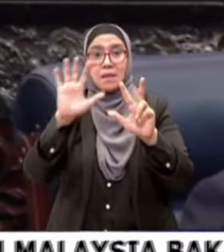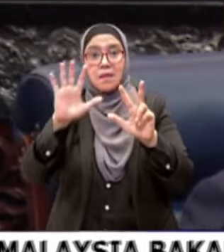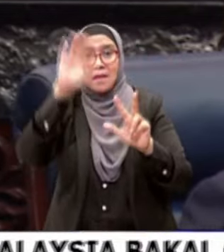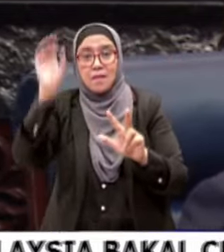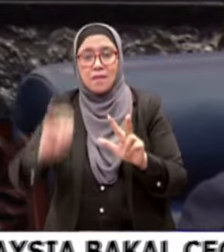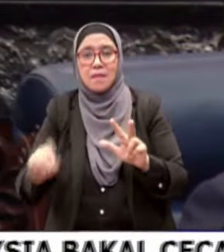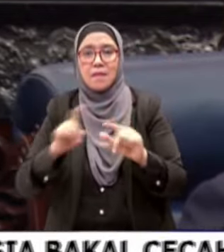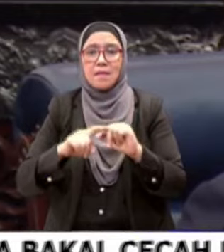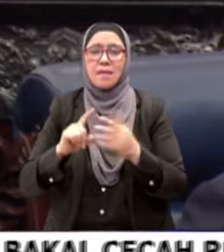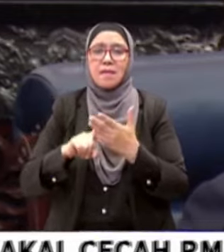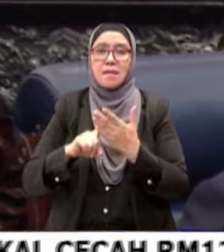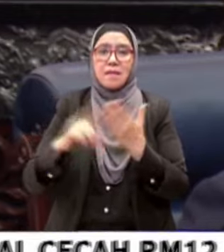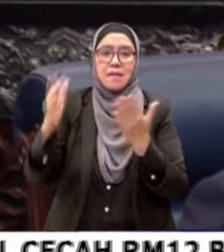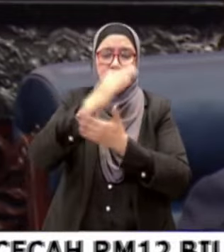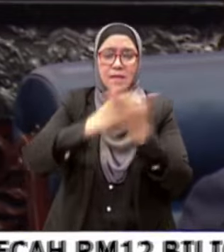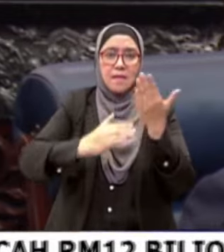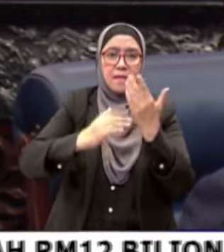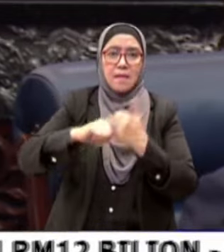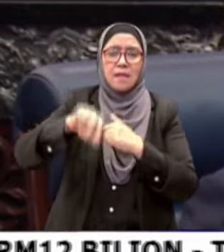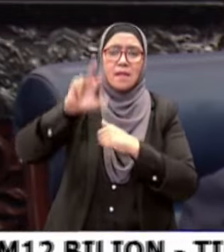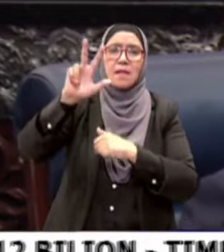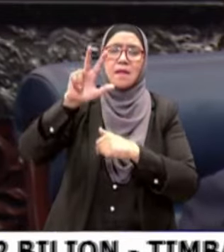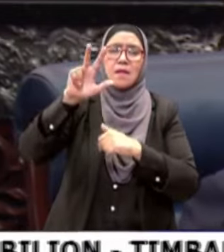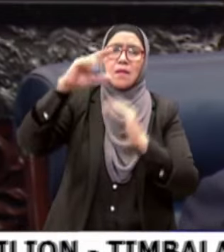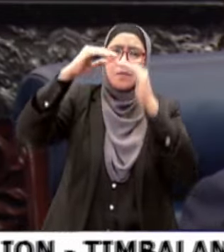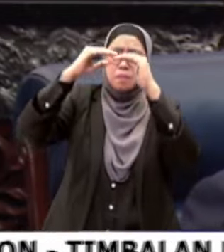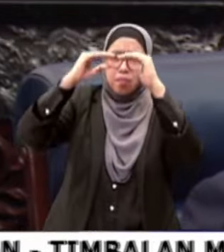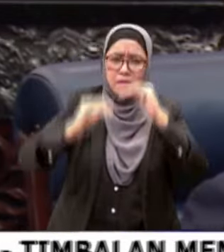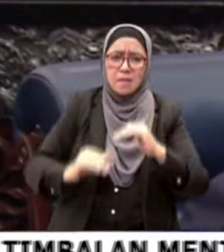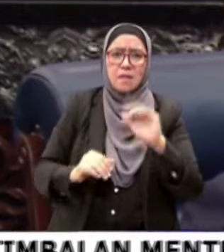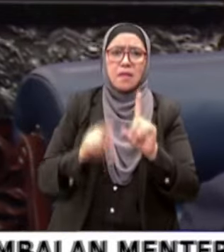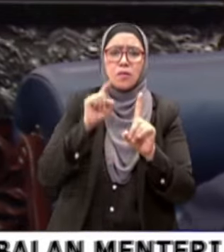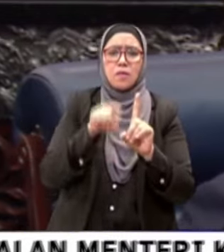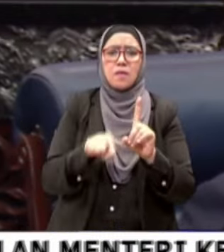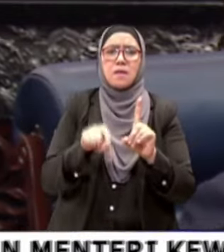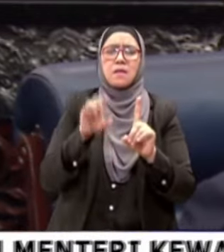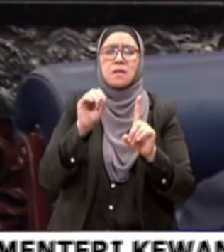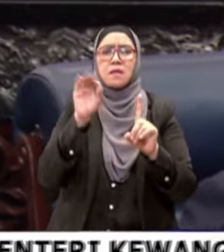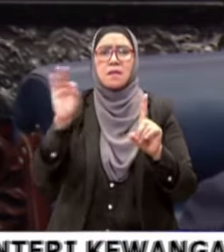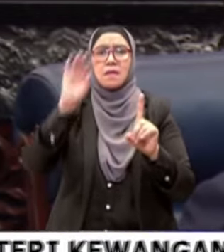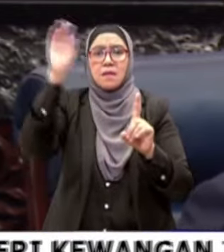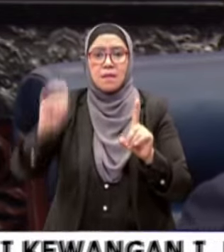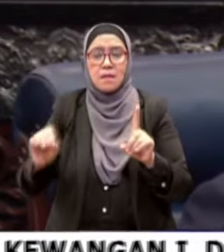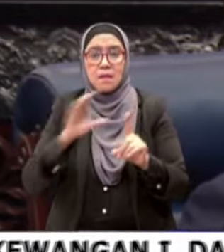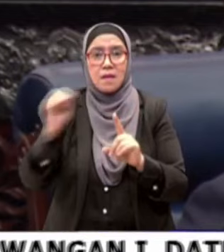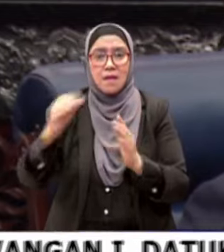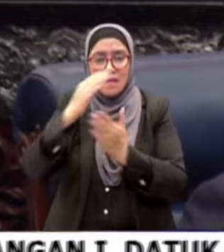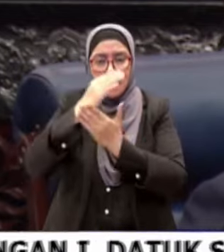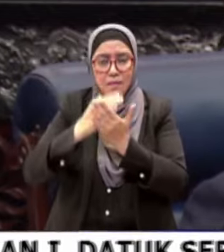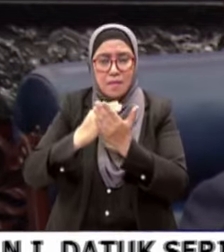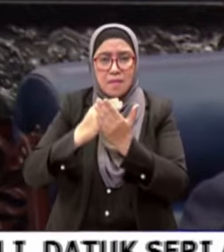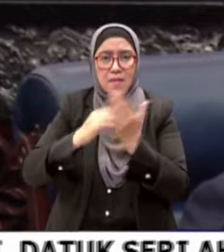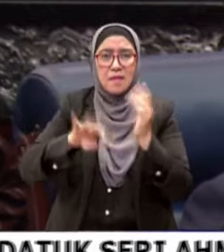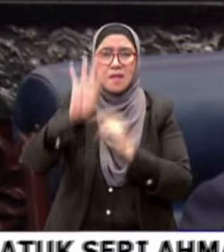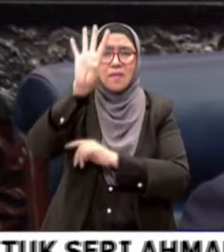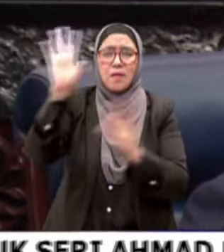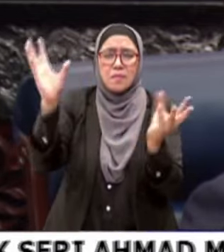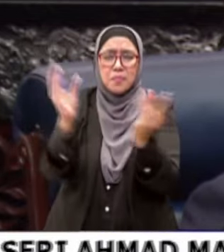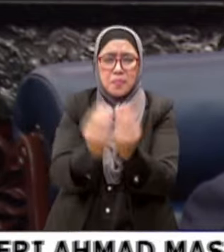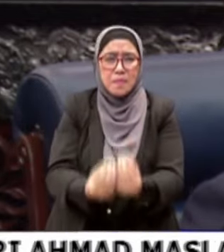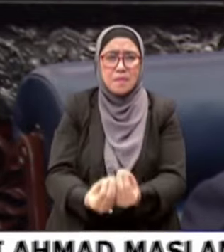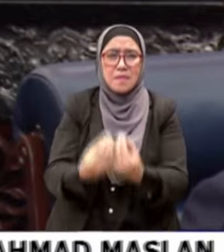kepada satu kepulauan 900 dan suku ke-4 sebenarnya telah menguncup sebanyak dua